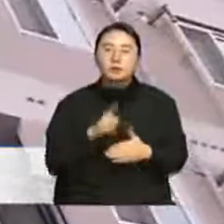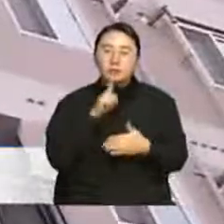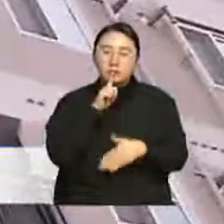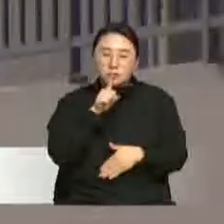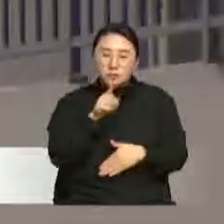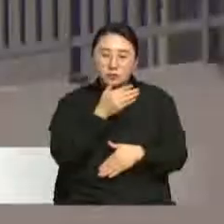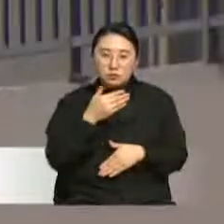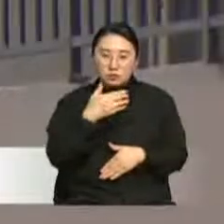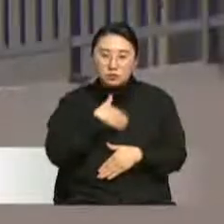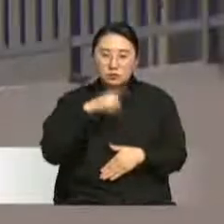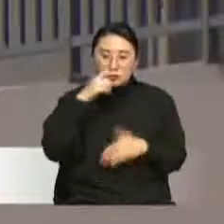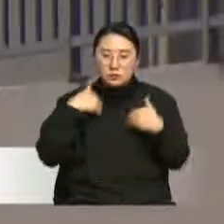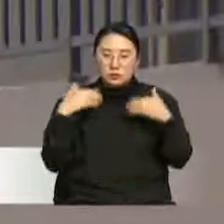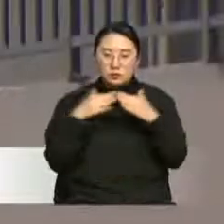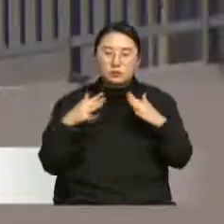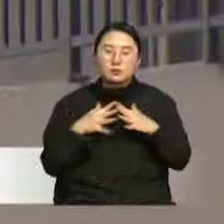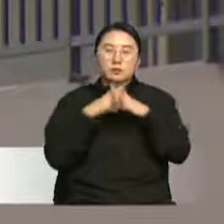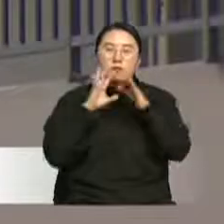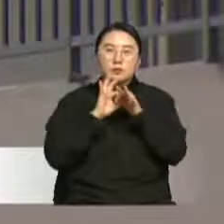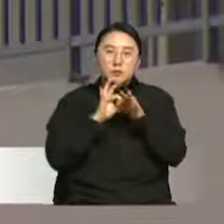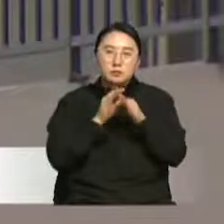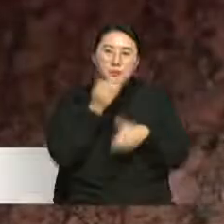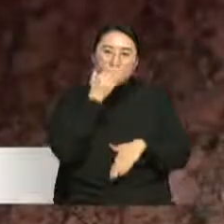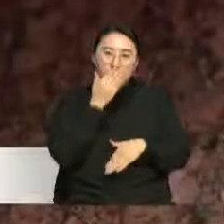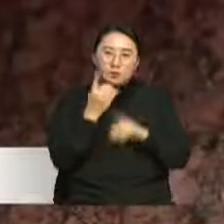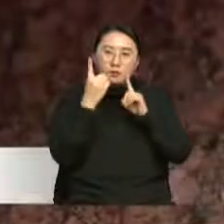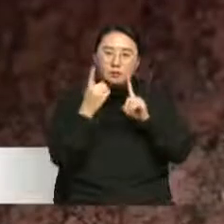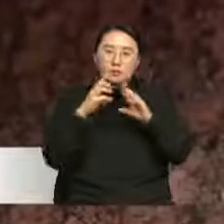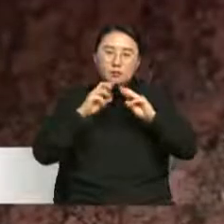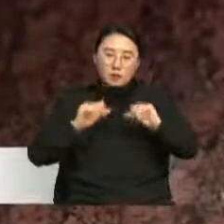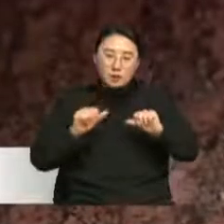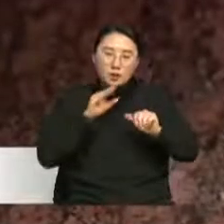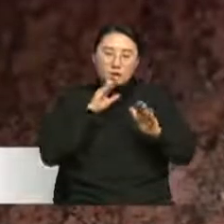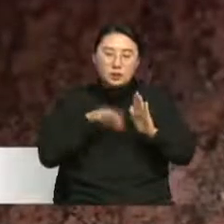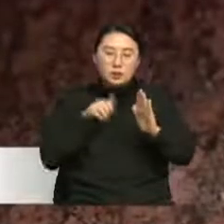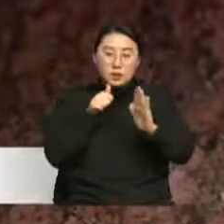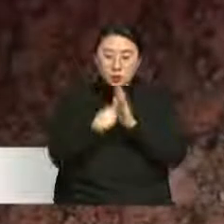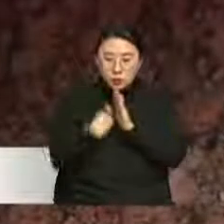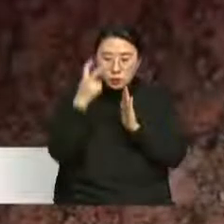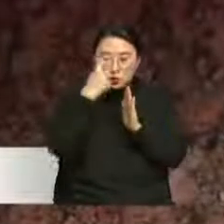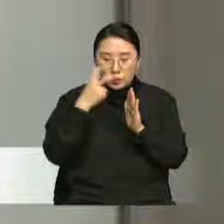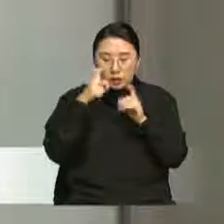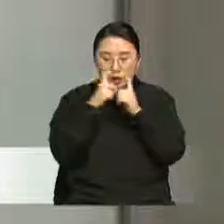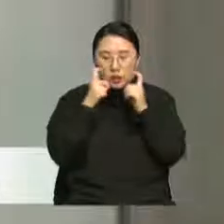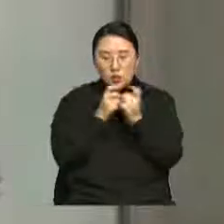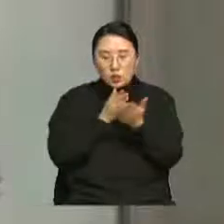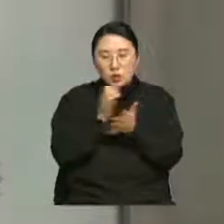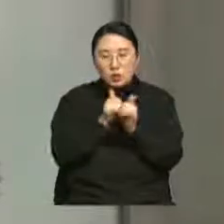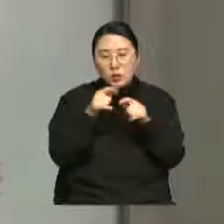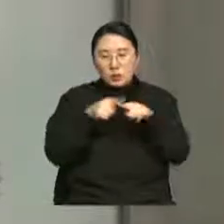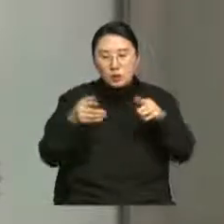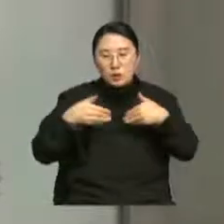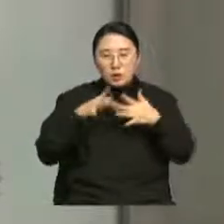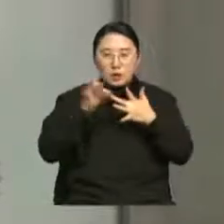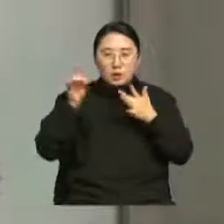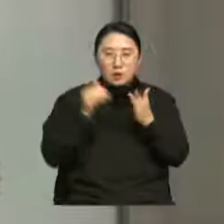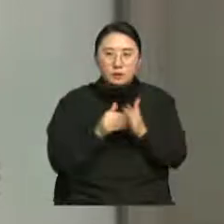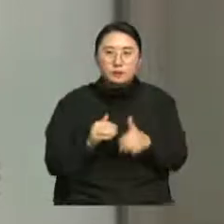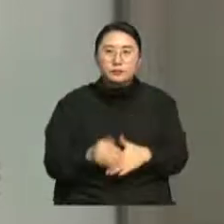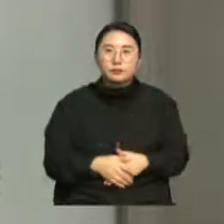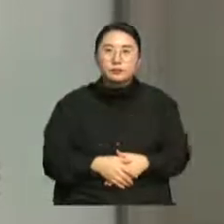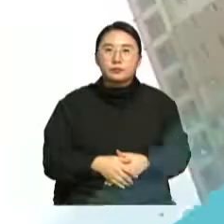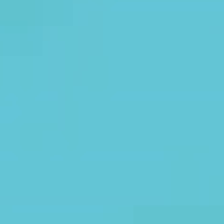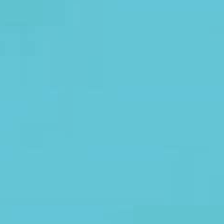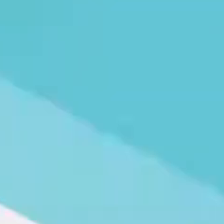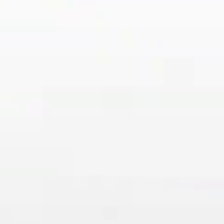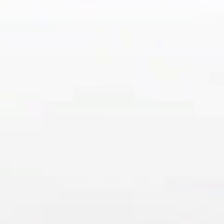신청은 강동구청 주택 재건축과 를 통해 가능하고 대상지는 현장조사와 민간전문가 의 심의를 거쳐 선정됩니다